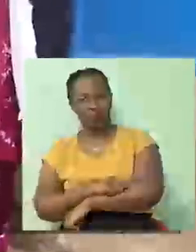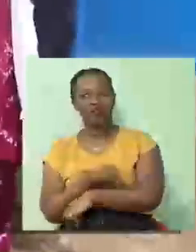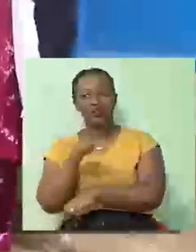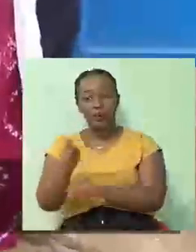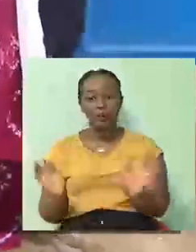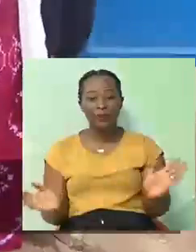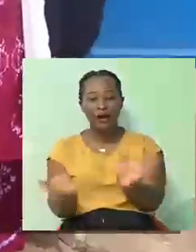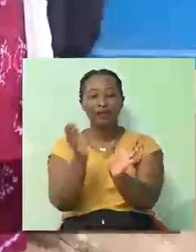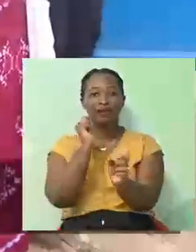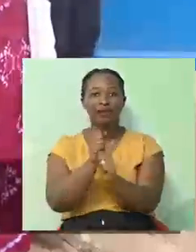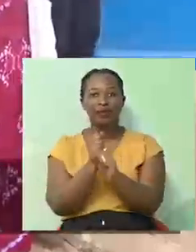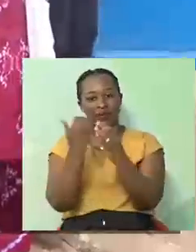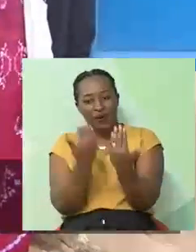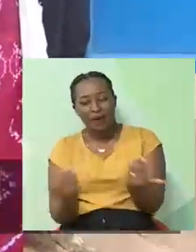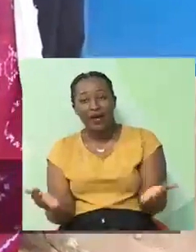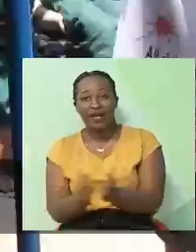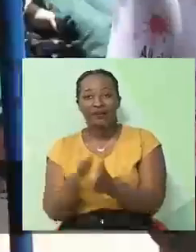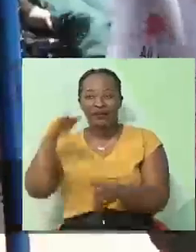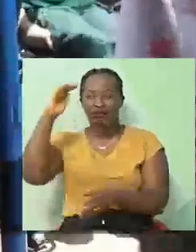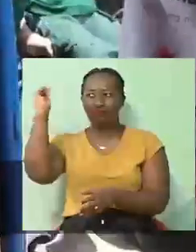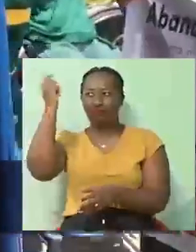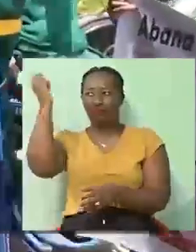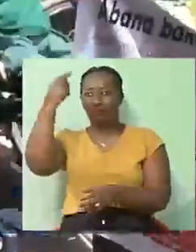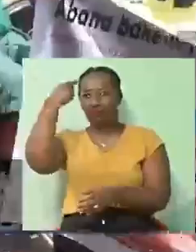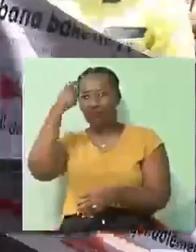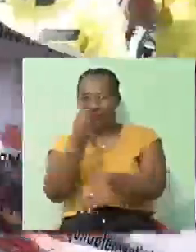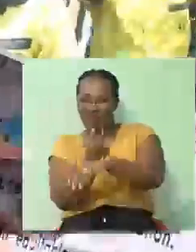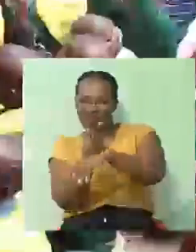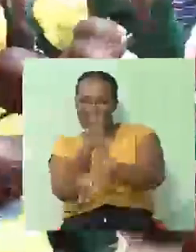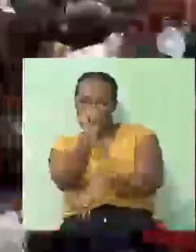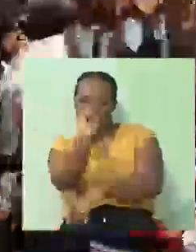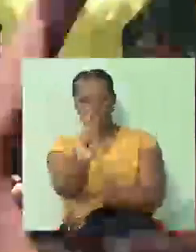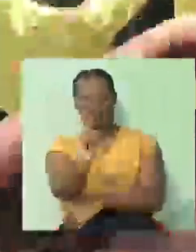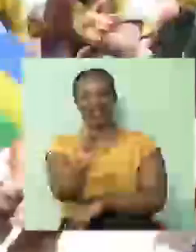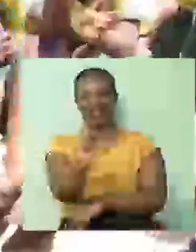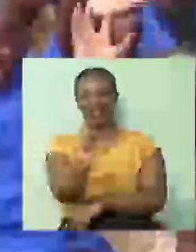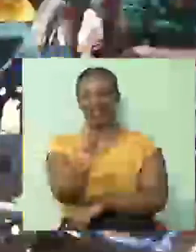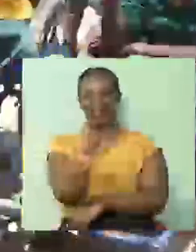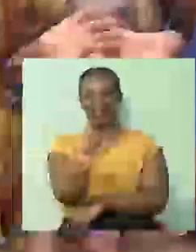ishuri ubu bukangurambaga bukorwa abana n'abantu bakuru bavuza inzogera mu gihe cy'umunota